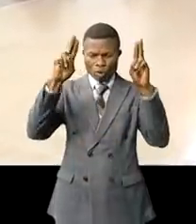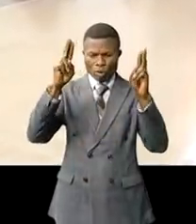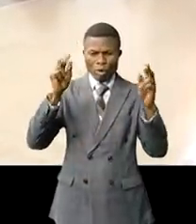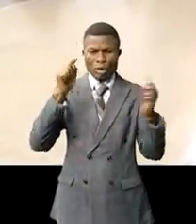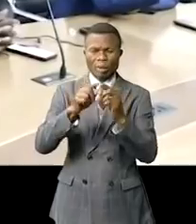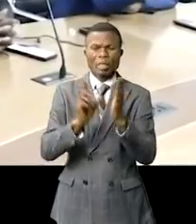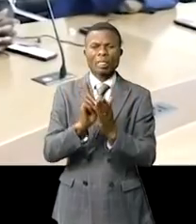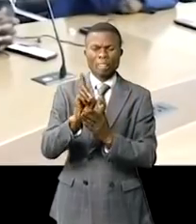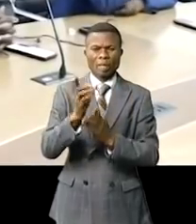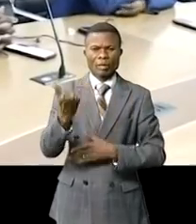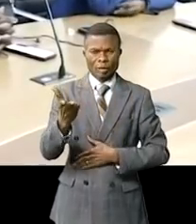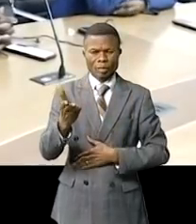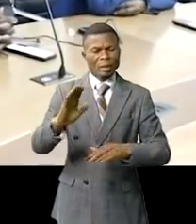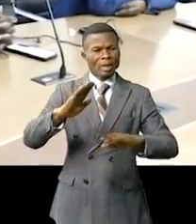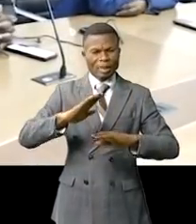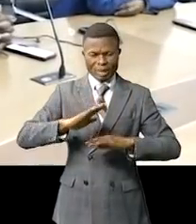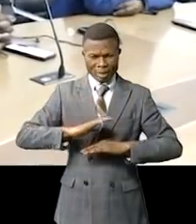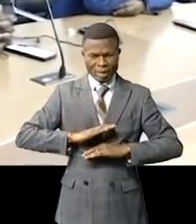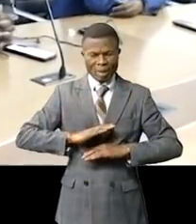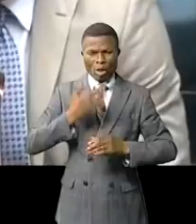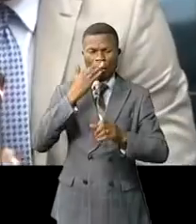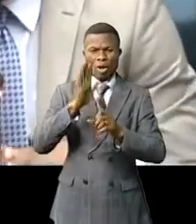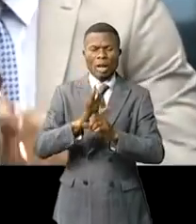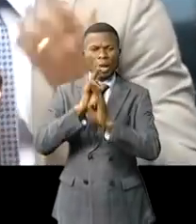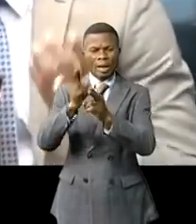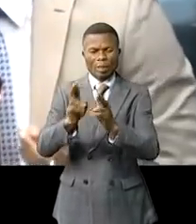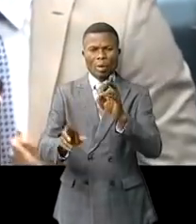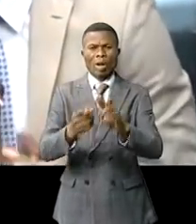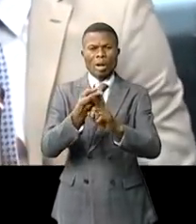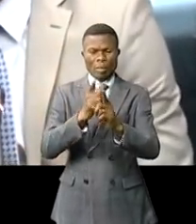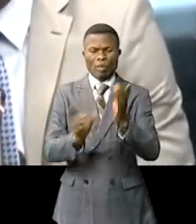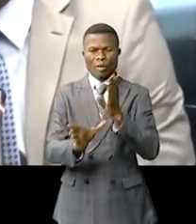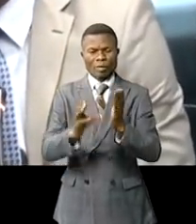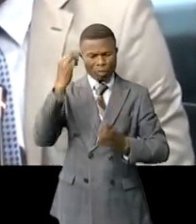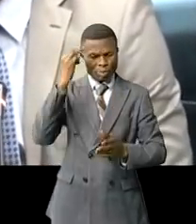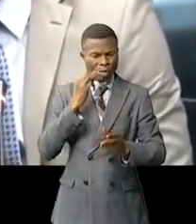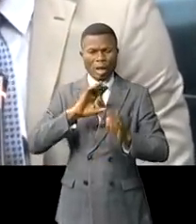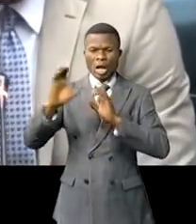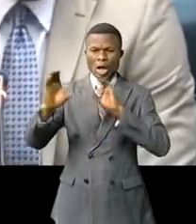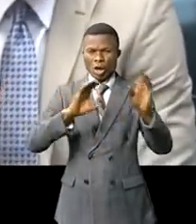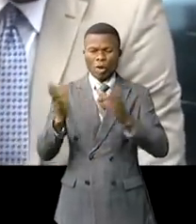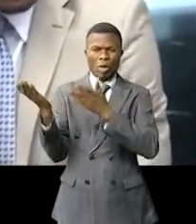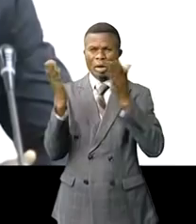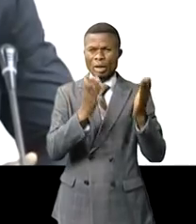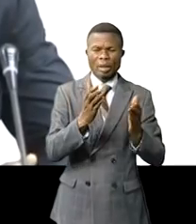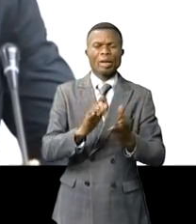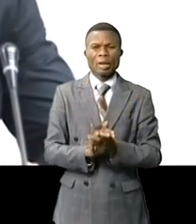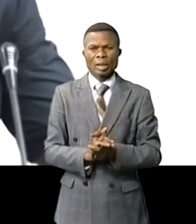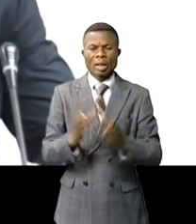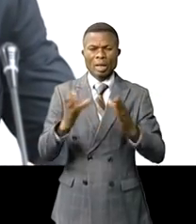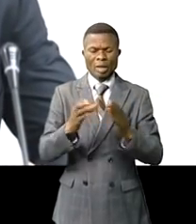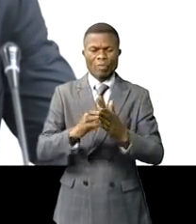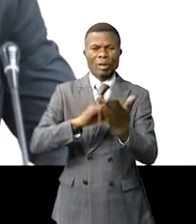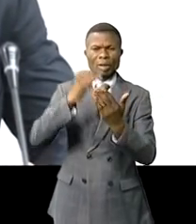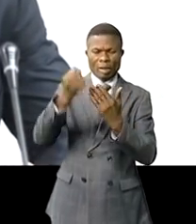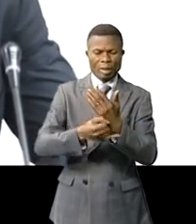du développement. Satisfait des assurances reçues du vice-ministre des Transports, Voies des Communications et des Enclavements avec le